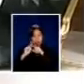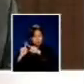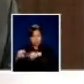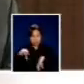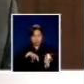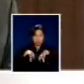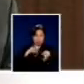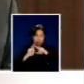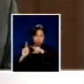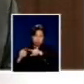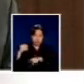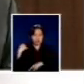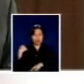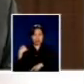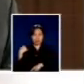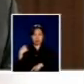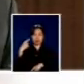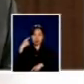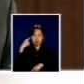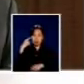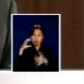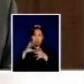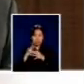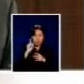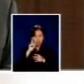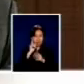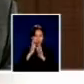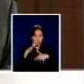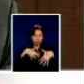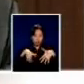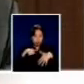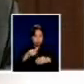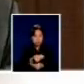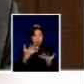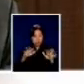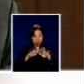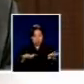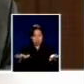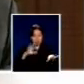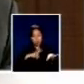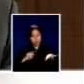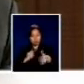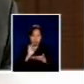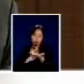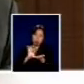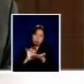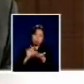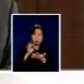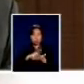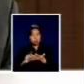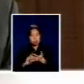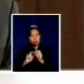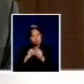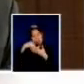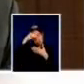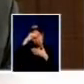าในช่องทางที่จะสะท้อนเสียงของผู้ใช้เนี่ยไม่ว่าจะเป็นเด็กๆรวมถึงคุณครูผู้ปกครองเนี่ยน่าจะ